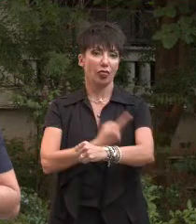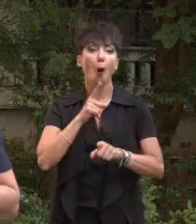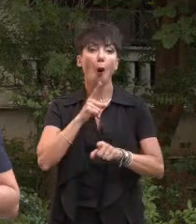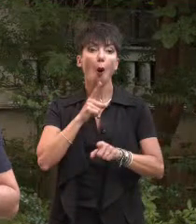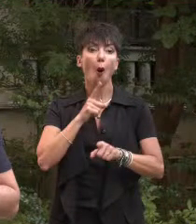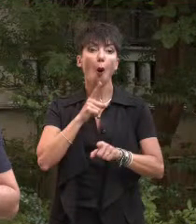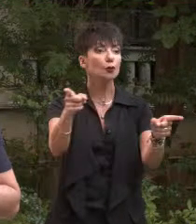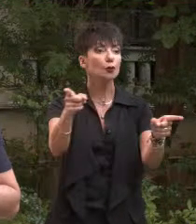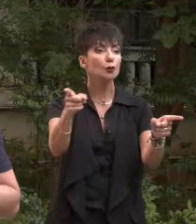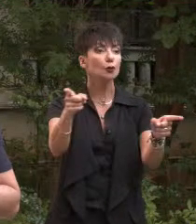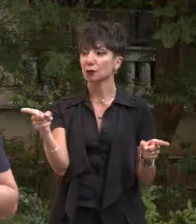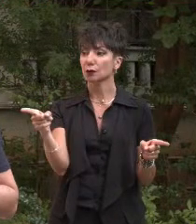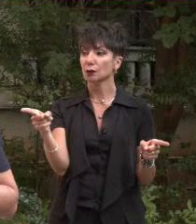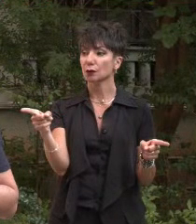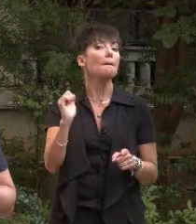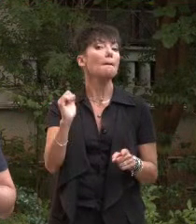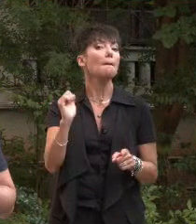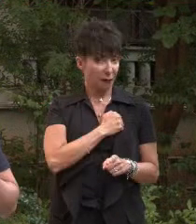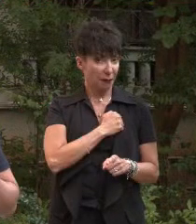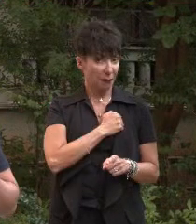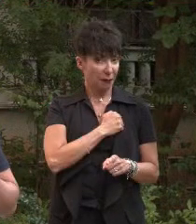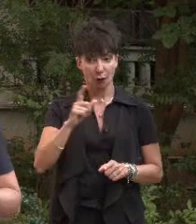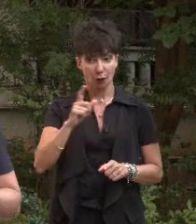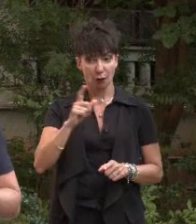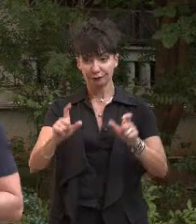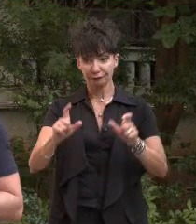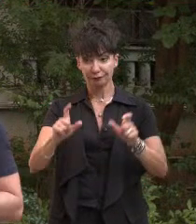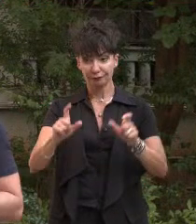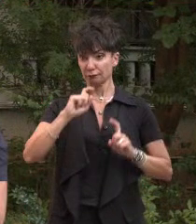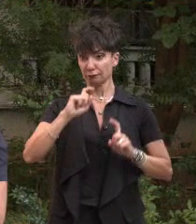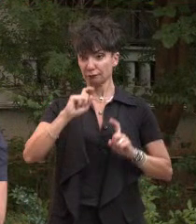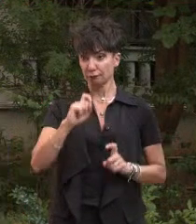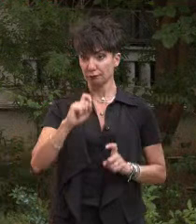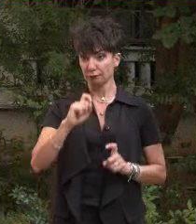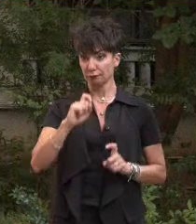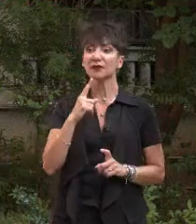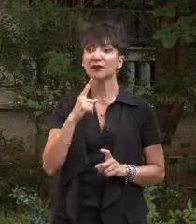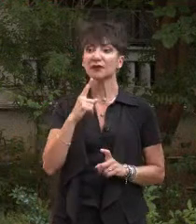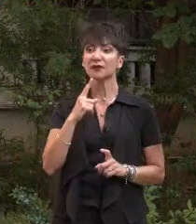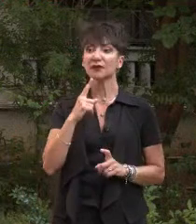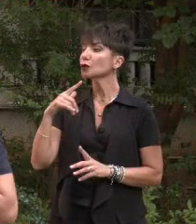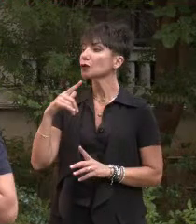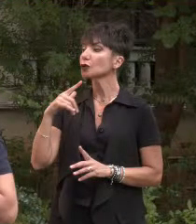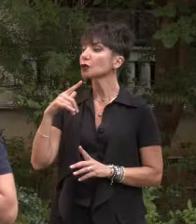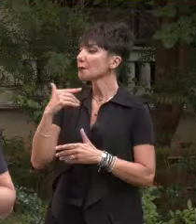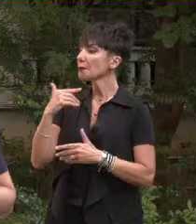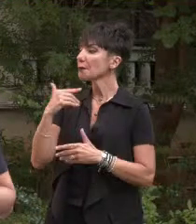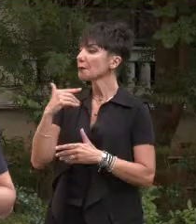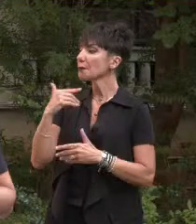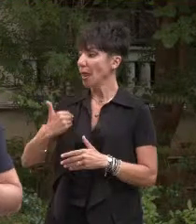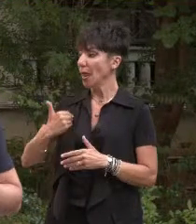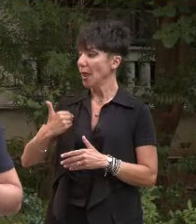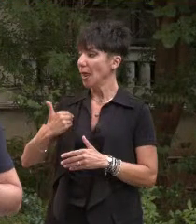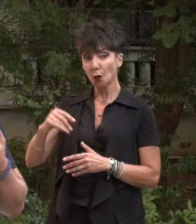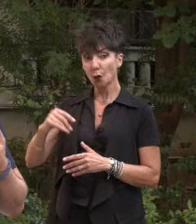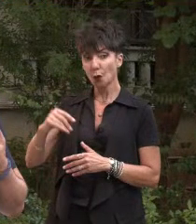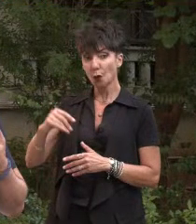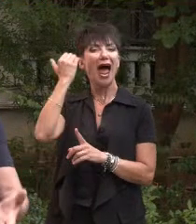εσείς. Πιστεύω ότι είναι χρέος σας και εσάς και το γονιό σας και του Ερυθρού Σταυρού και του Τμήματος Νεότητας